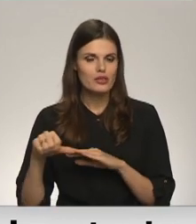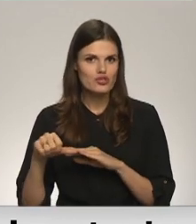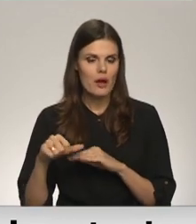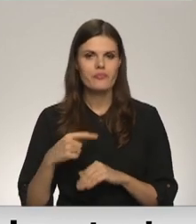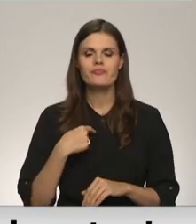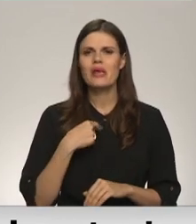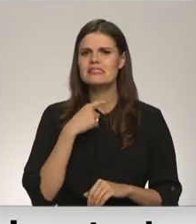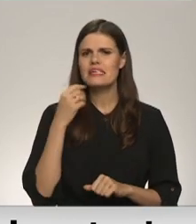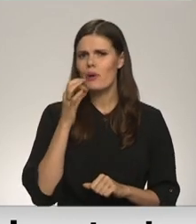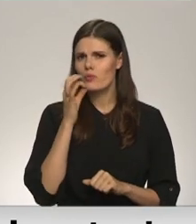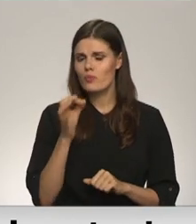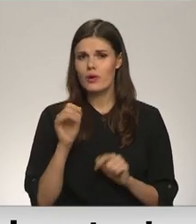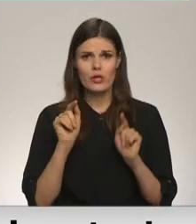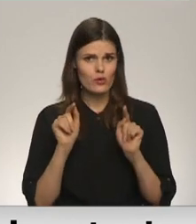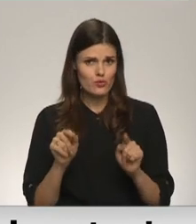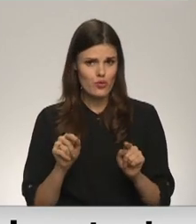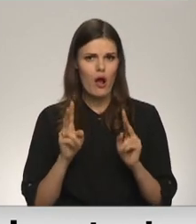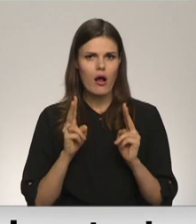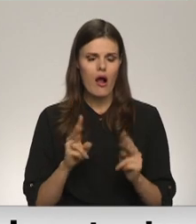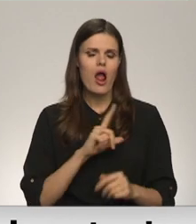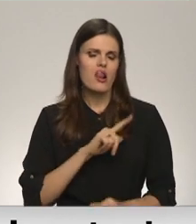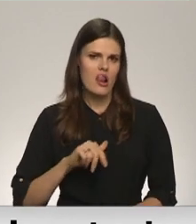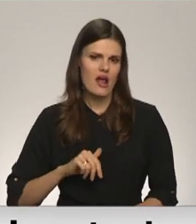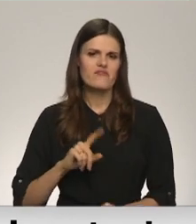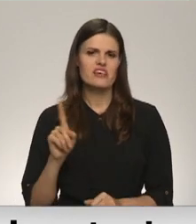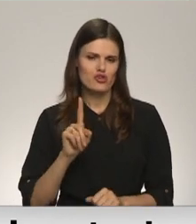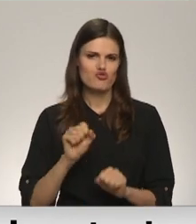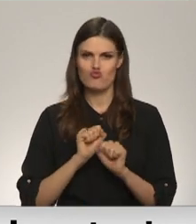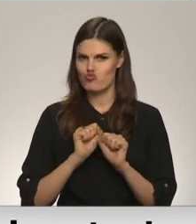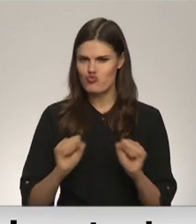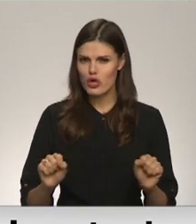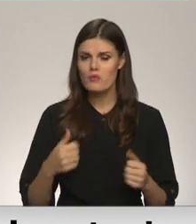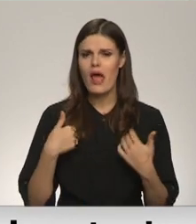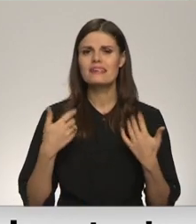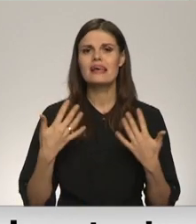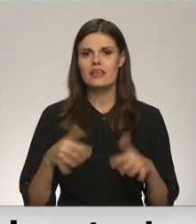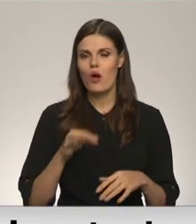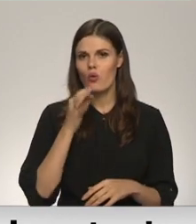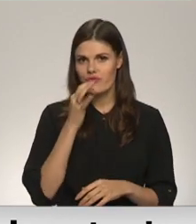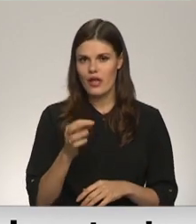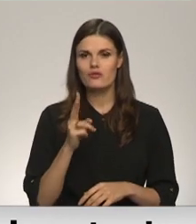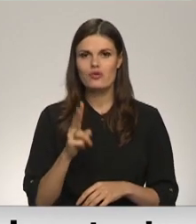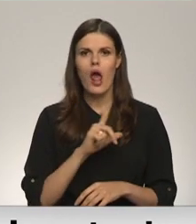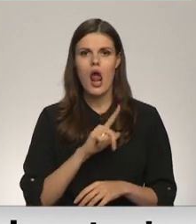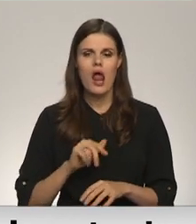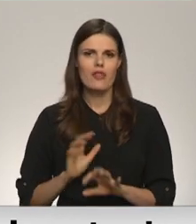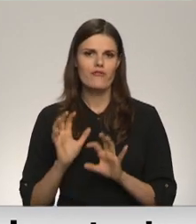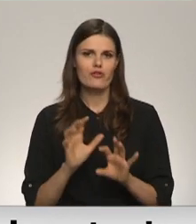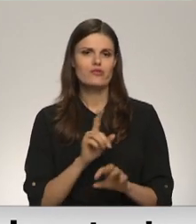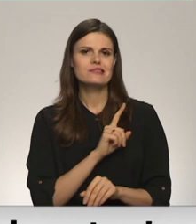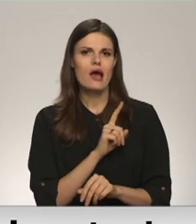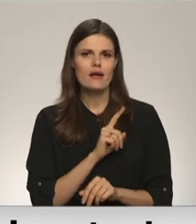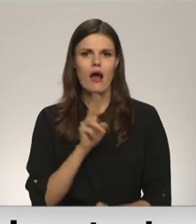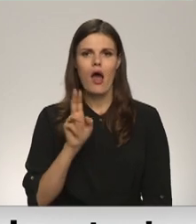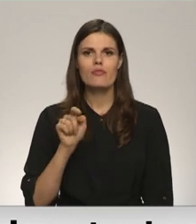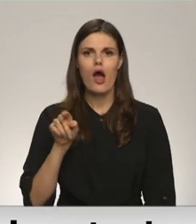gribētu uzsvērt to, ka Latvija ir drošībā. Es jau teicu, Latvija sargā NATO 5. Pants.